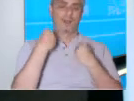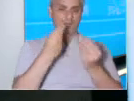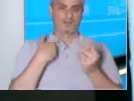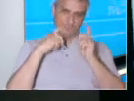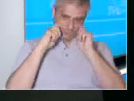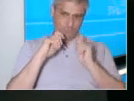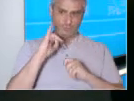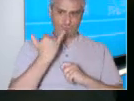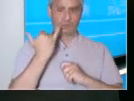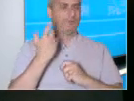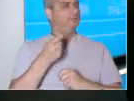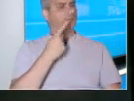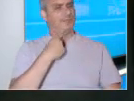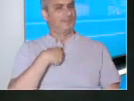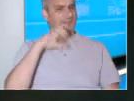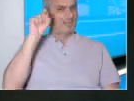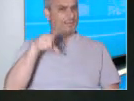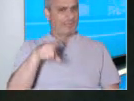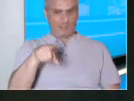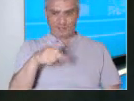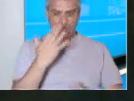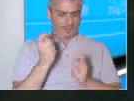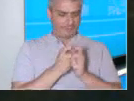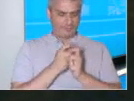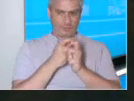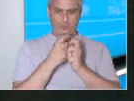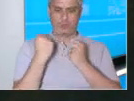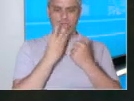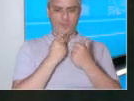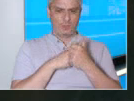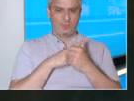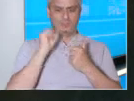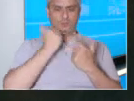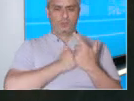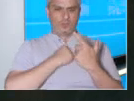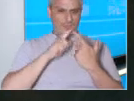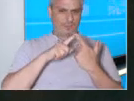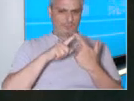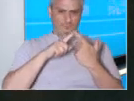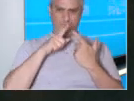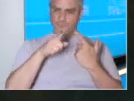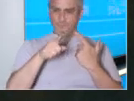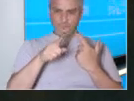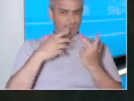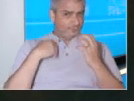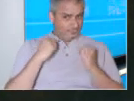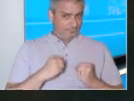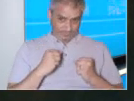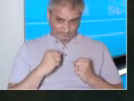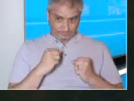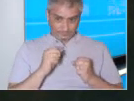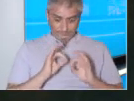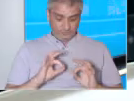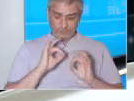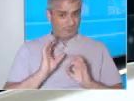ואני סומך על זה שאני מקווה שזה... תגיד לי, תמר בן גביר, אתם כמה סיעות, יש את עוצמה יהודית, יש ציונות הדתית, כל מיני... אתם בטוחים